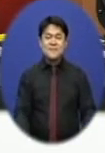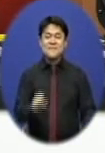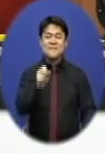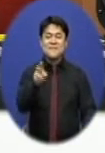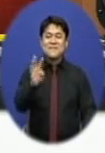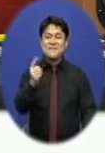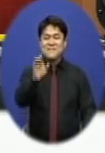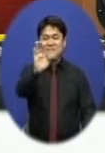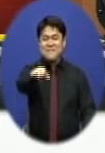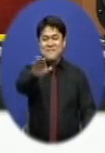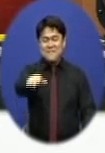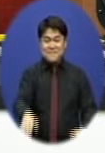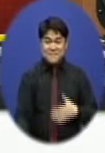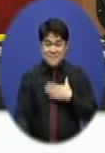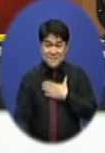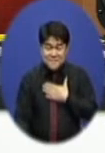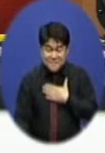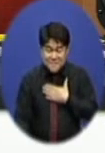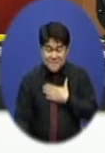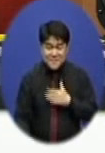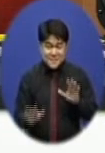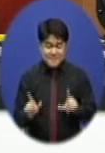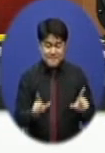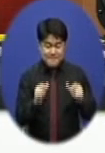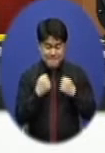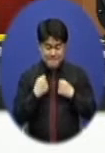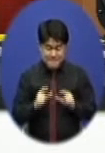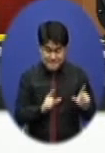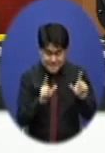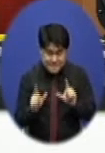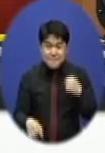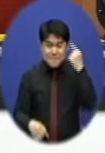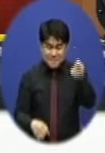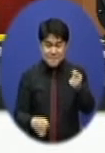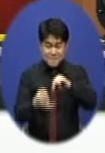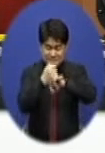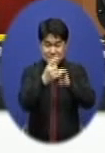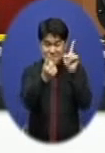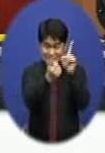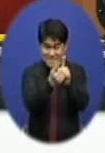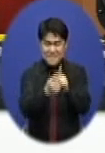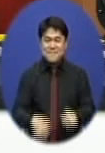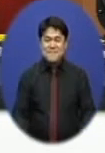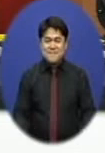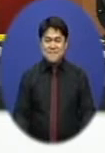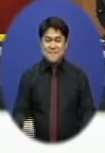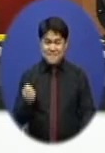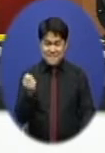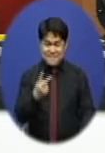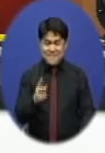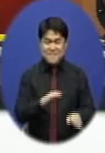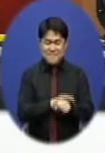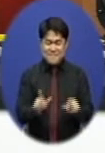여보, 어, 나는 열심히 살고 있어. 다음에 꼭 네. 만나서 어, 우리 열심히 다시 또